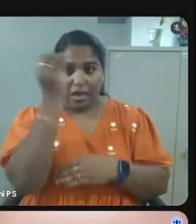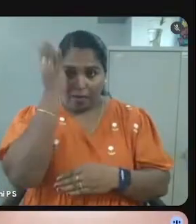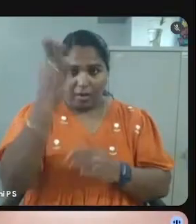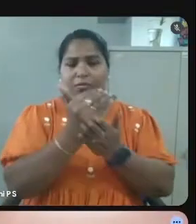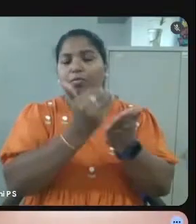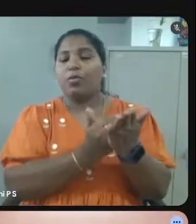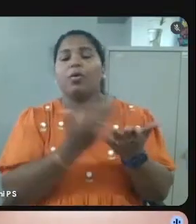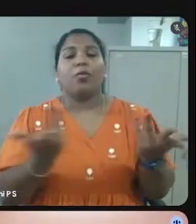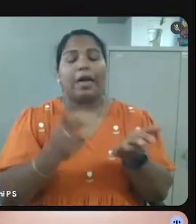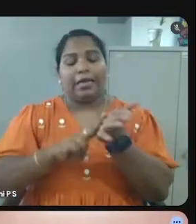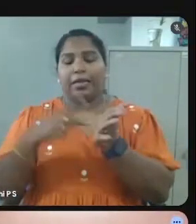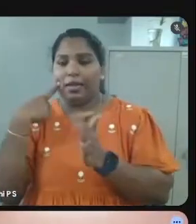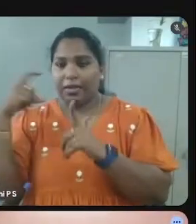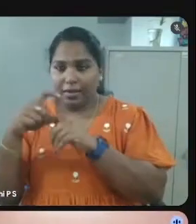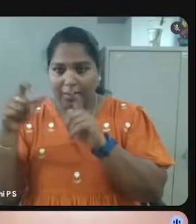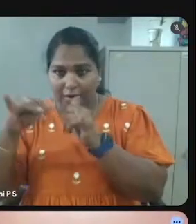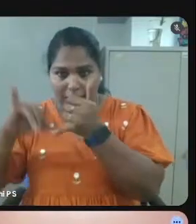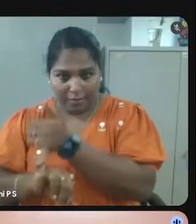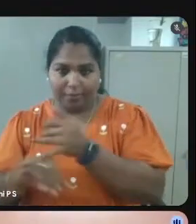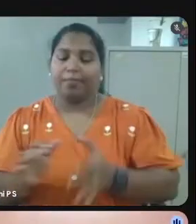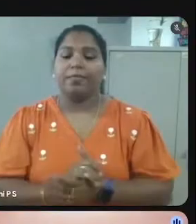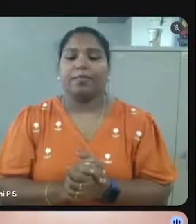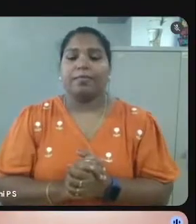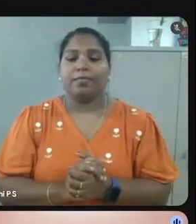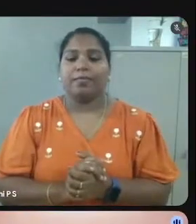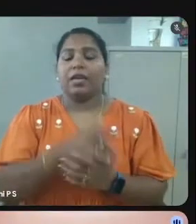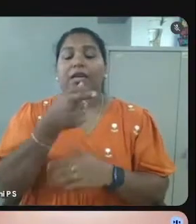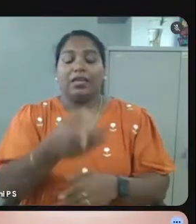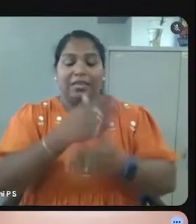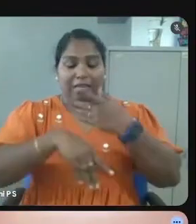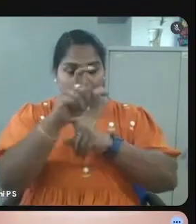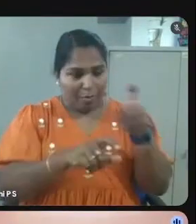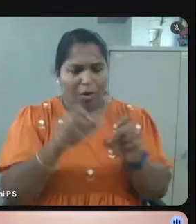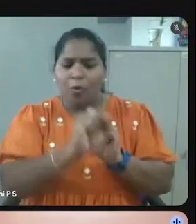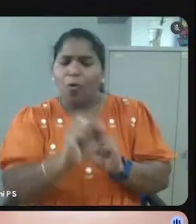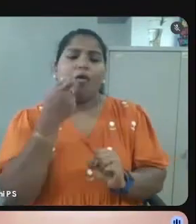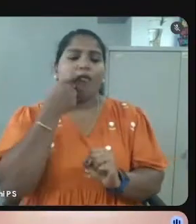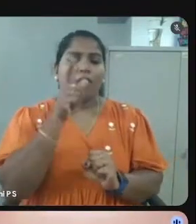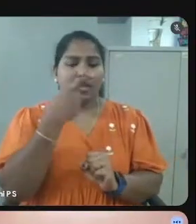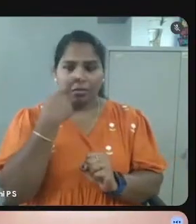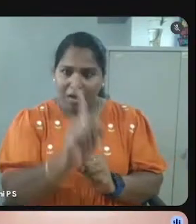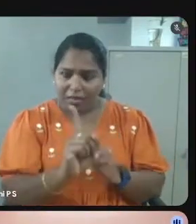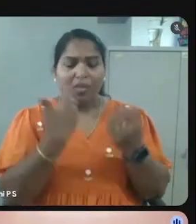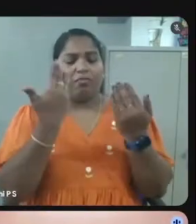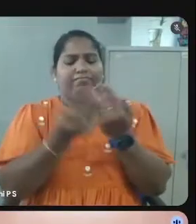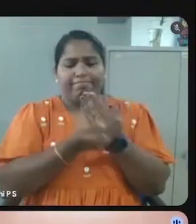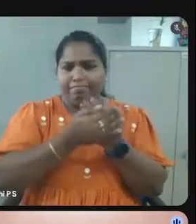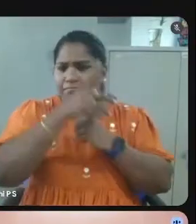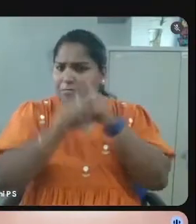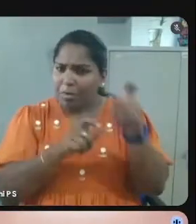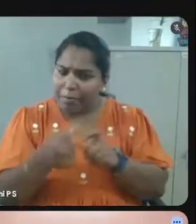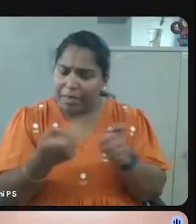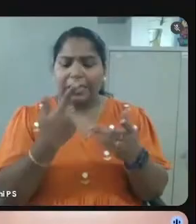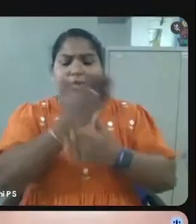പരിപാടിയാണ് നിഡാസ്. ഭിന്നശേഷിയുള്ളവരെയും അവരുടെ മാതാപിതാക്കളെയും പരിപാലിക്കുന്നവരെയും ഭിന്നശേഷി